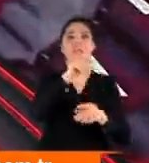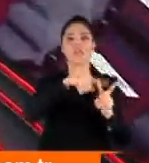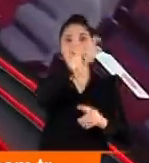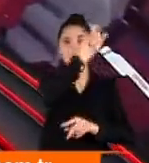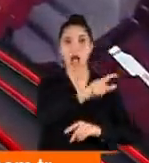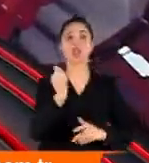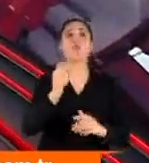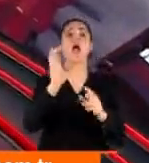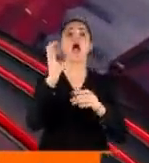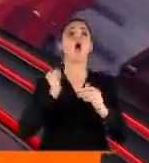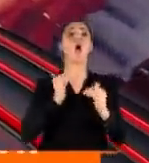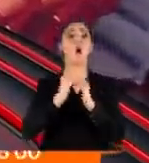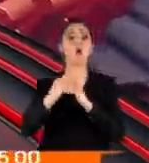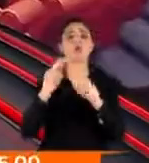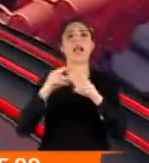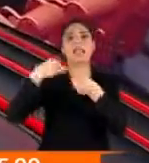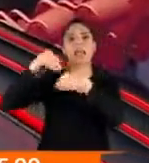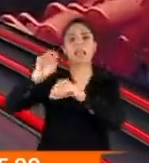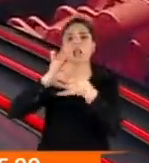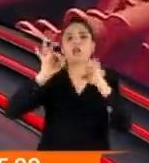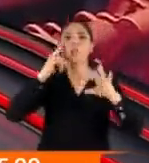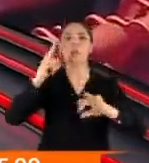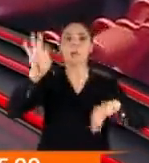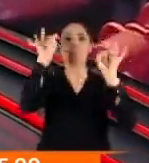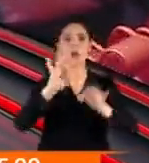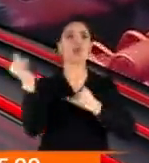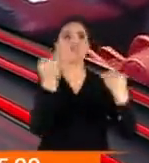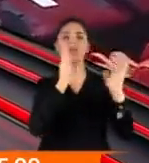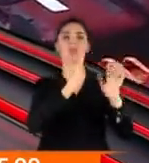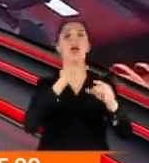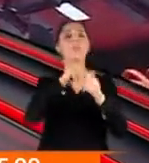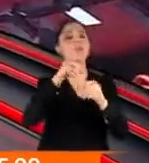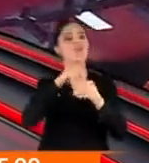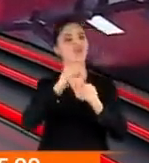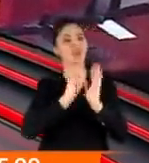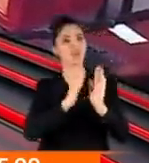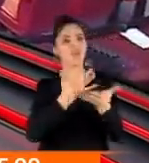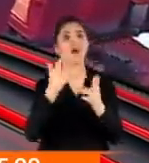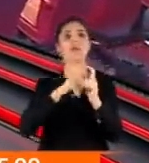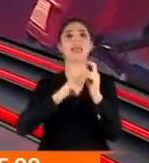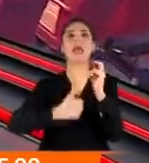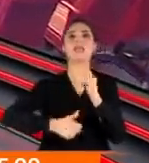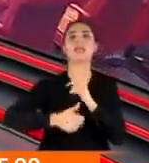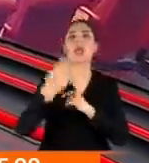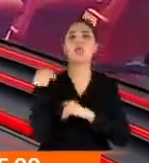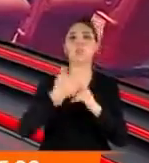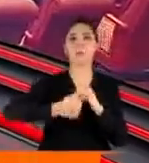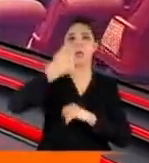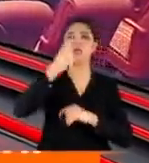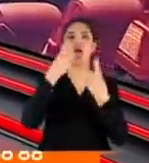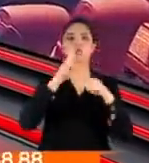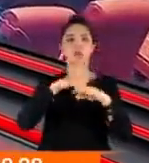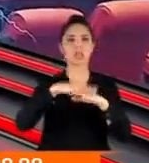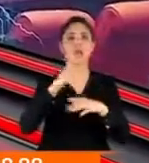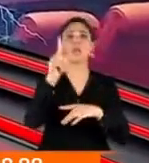Başarır'ın Ordu Katar'a satıldı sözleriyle başlayan tartışma devam etti meclis çatısı altında. Ve Genelkurmay Başkanı da bir açıklama yaptı.